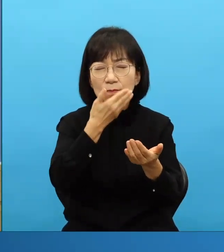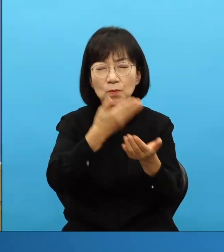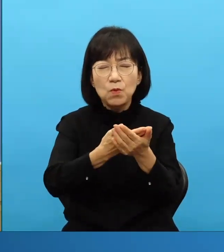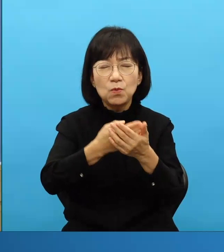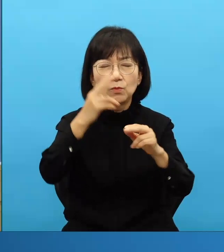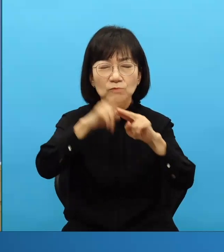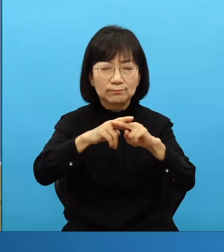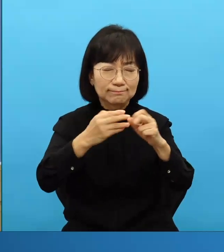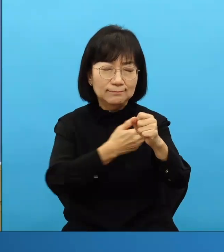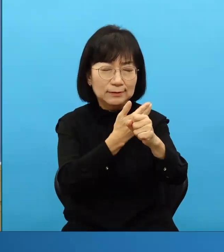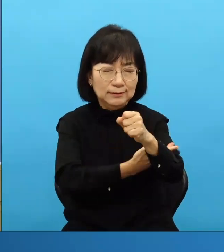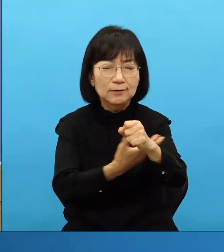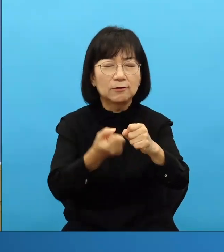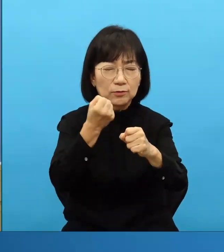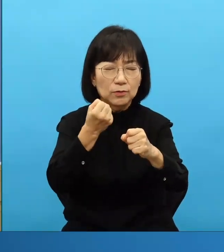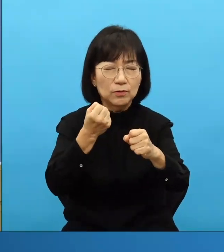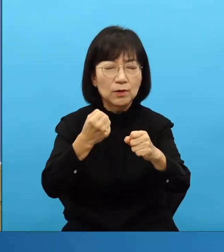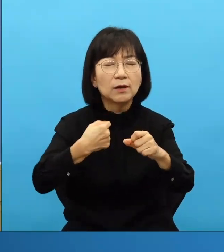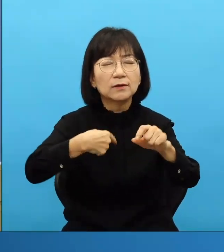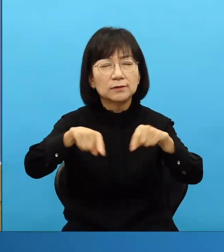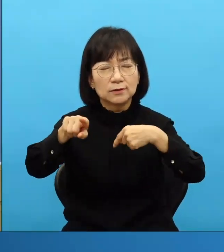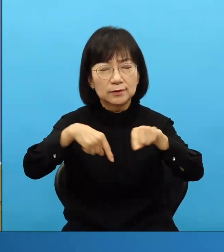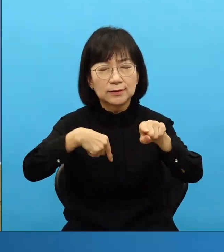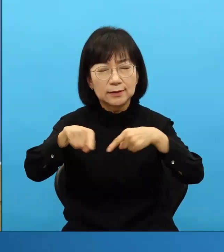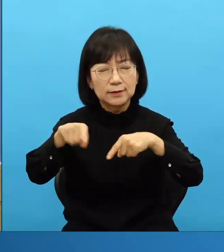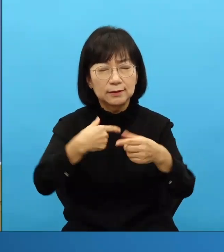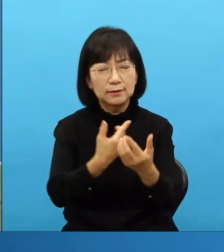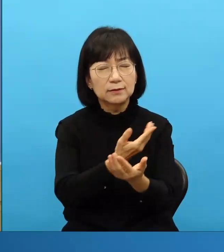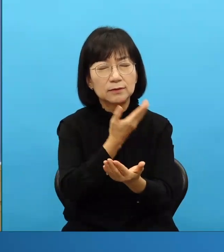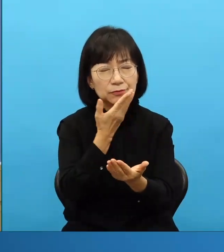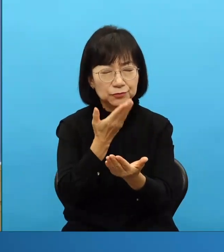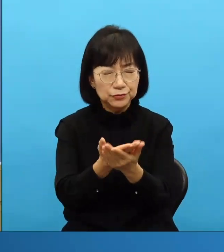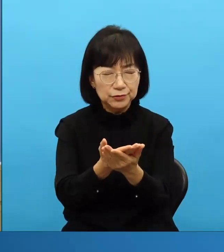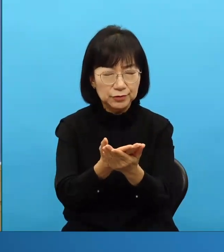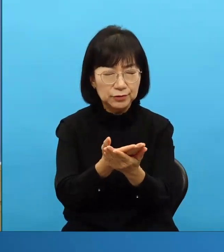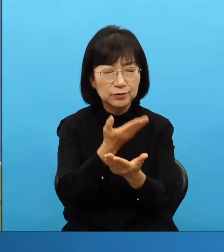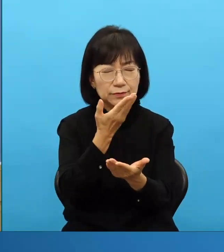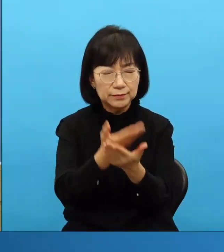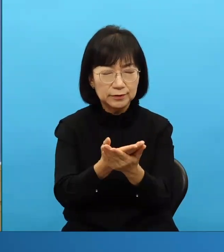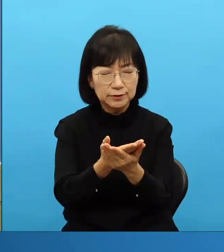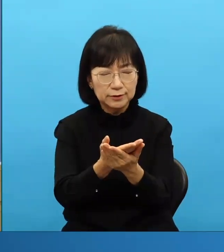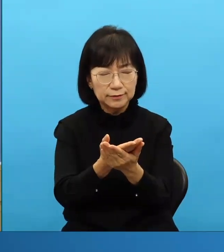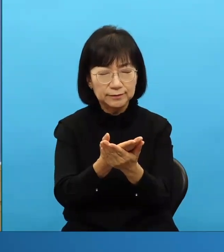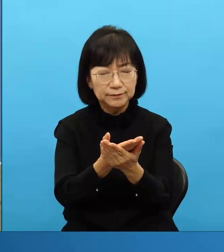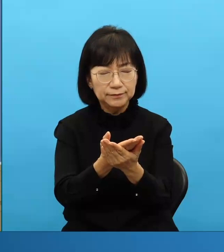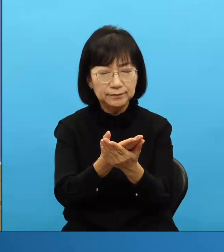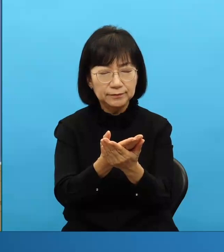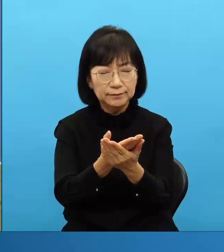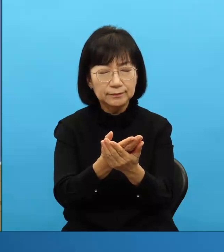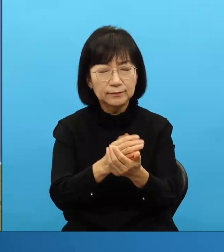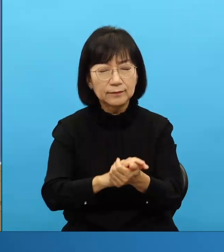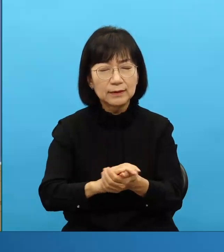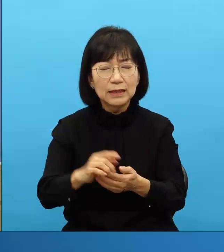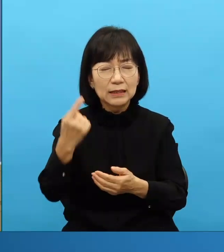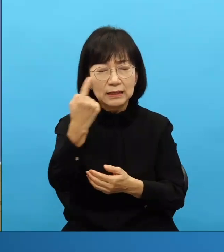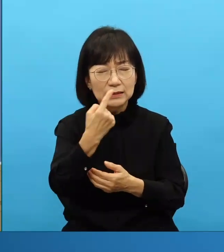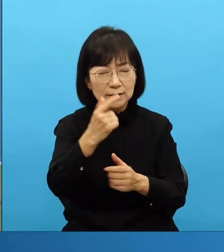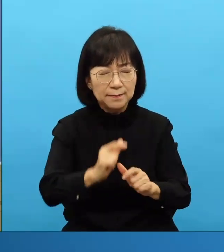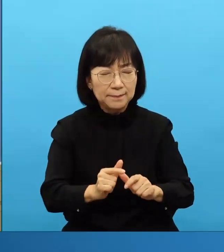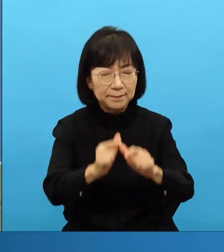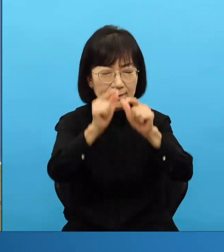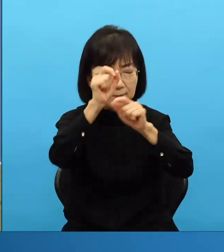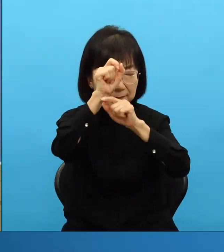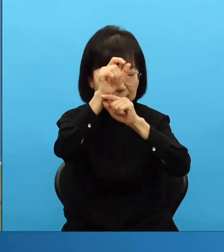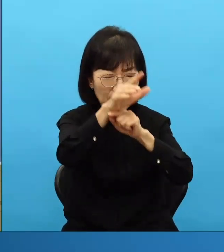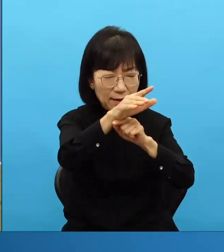주옵소서. Grant to us the filling of the Holy Spirit only with the word, with the wisdom and the power of the throne so that we do not lose hold of this will. 일천망대와 성전